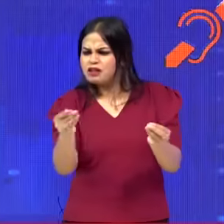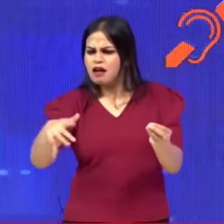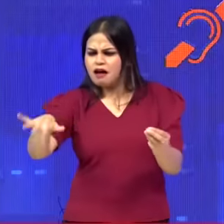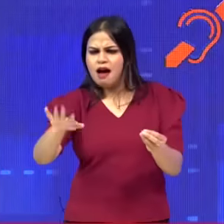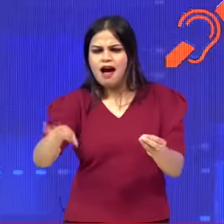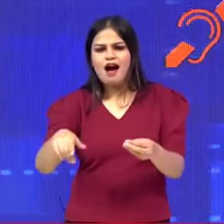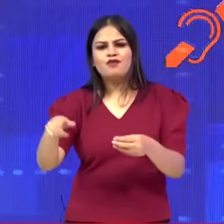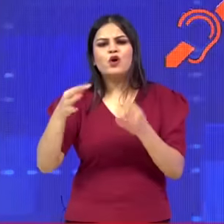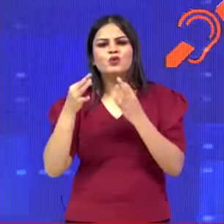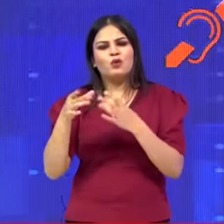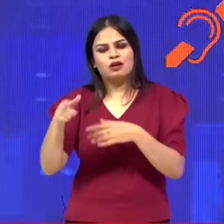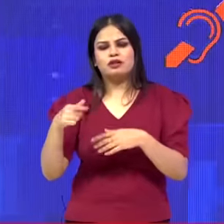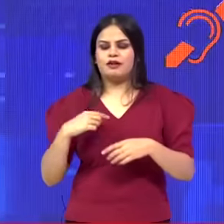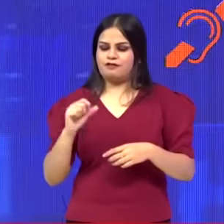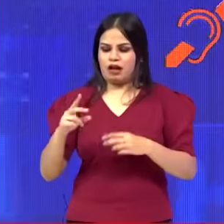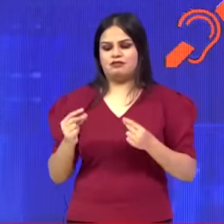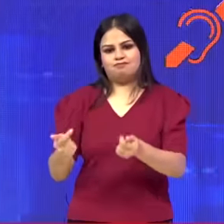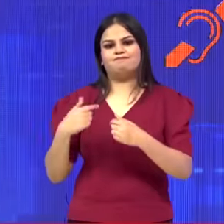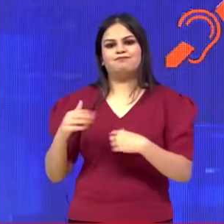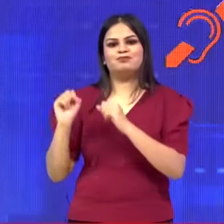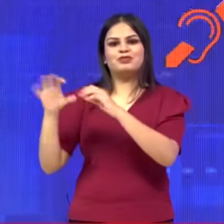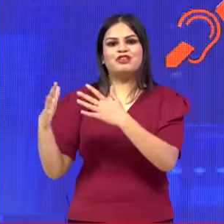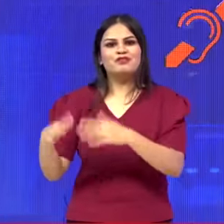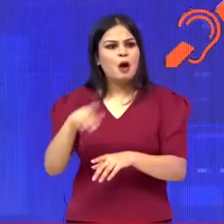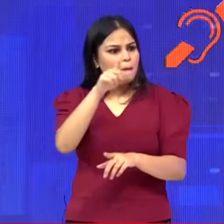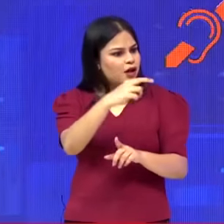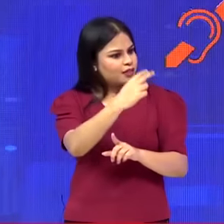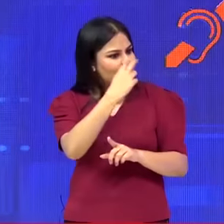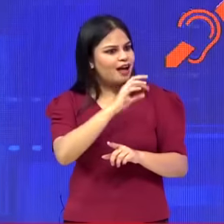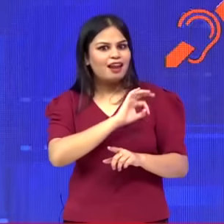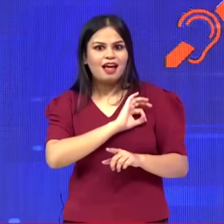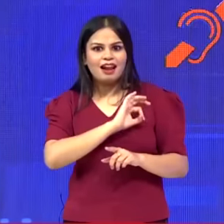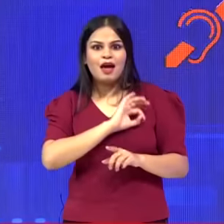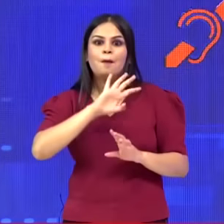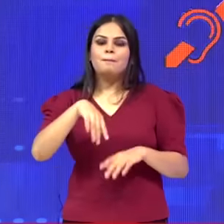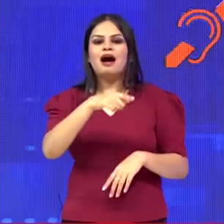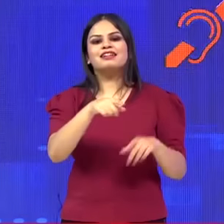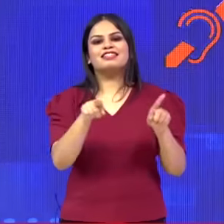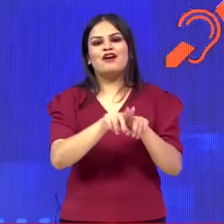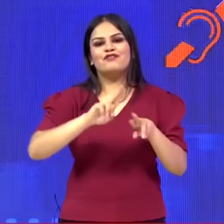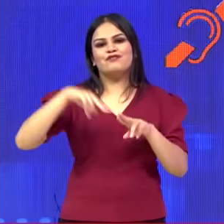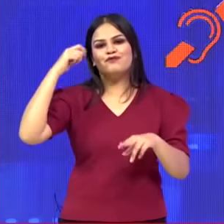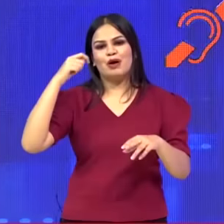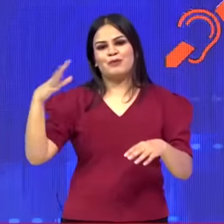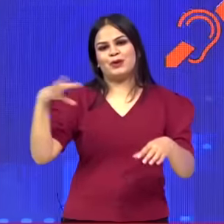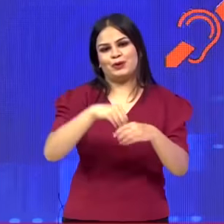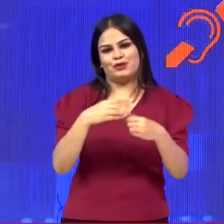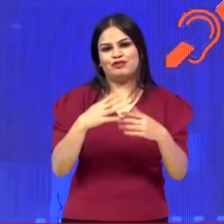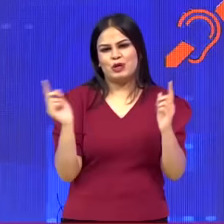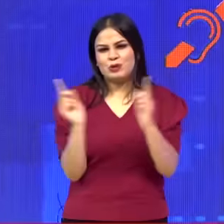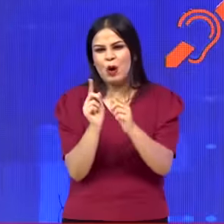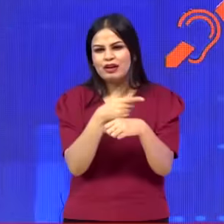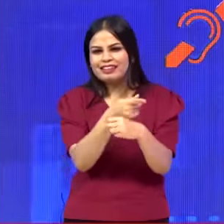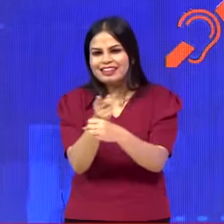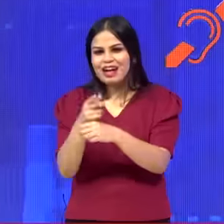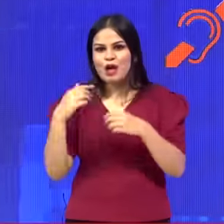था, तो मैंने टाटा करके उनको छोड़ दिया। फिर अली को वो अच्छा लगा, तो अली ने फिल्म में भी शायद वो डाला है कि मैं बच्चों को स्कूल